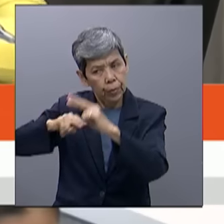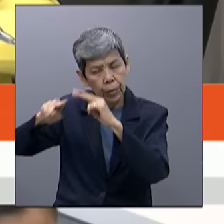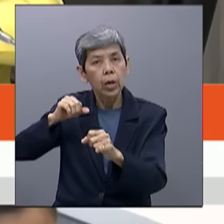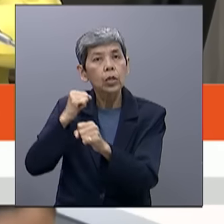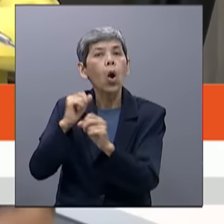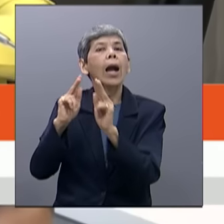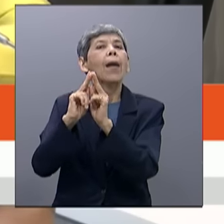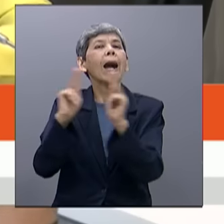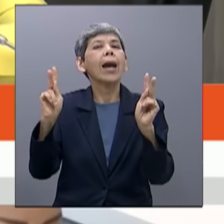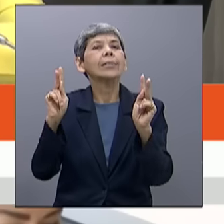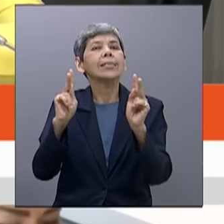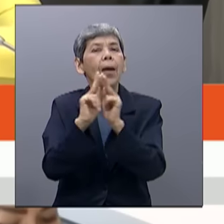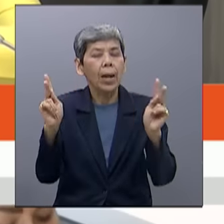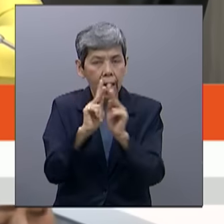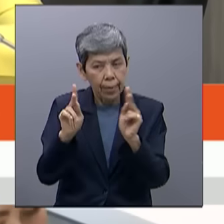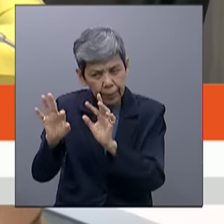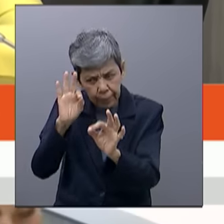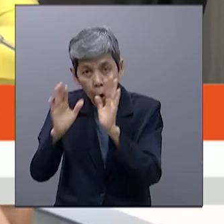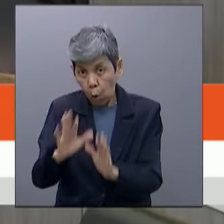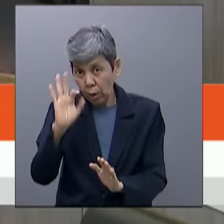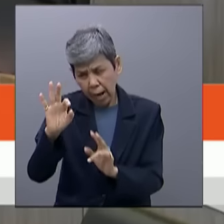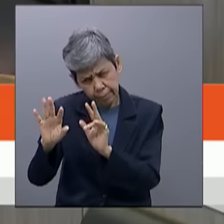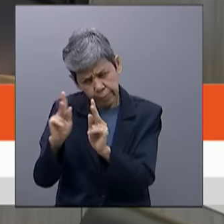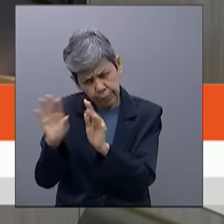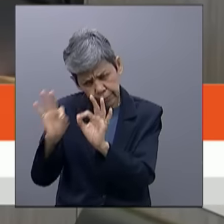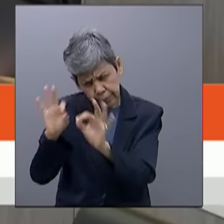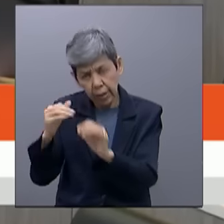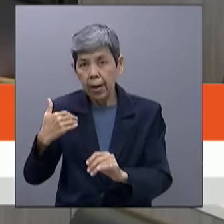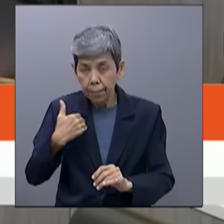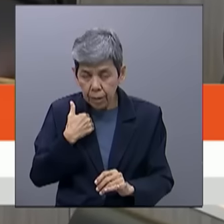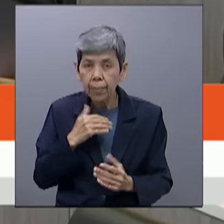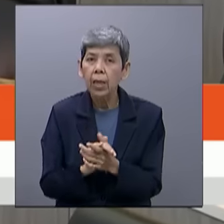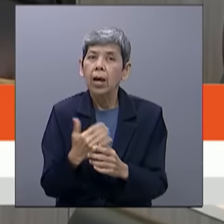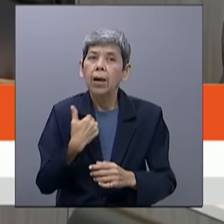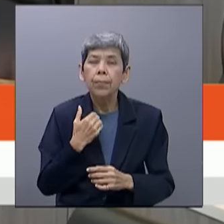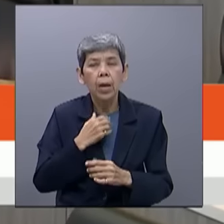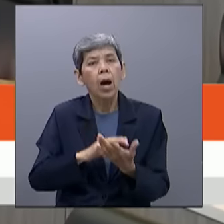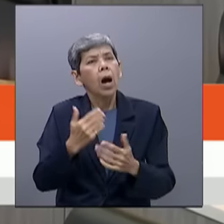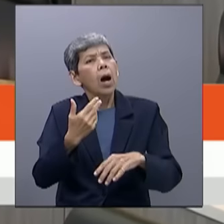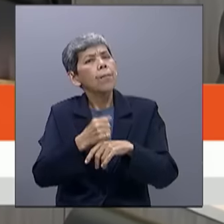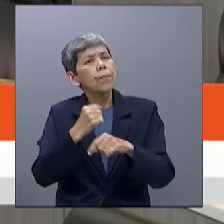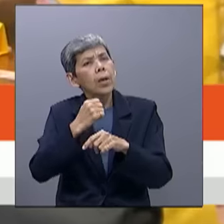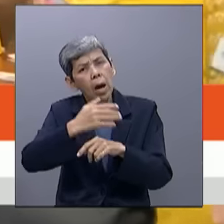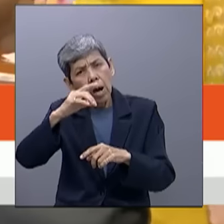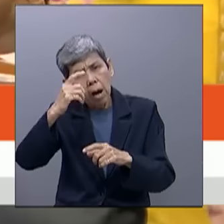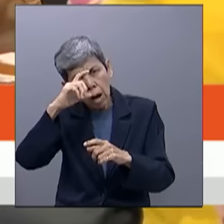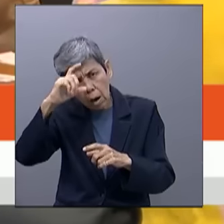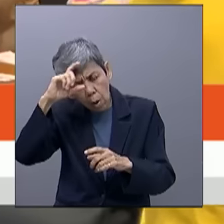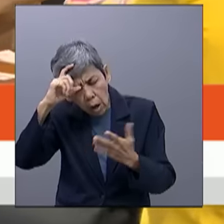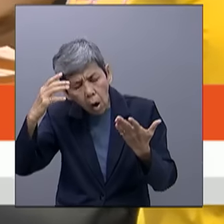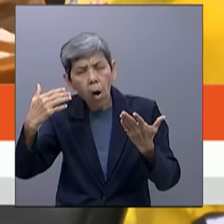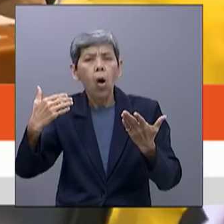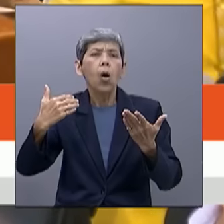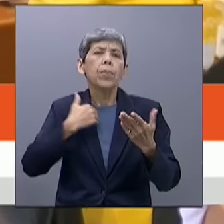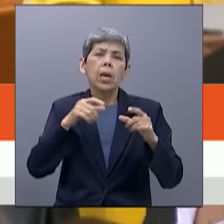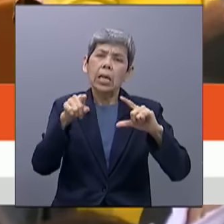รมการสรรหา9คนซึ่งมีทั้งท่านวรรณนอมีทั้งพรรคก้าวไกลคุณชัยธวัชด้ว